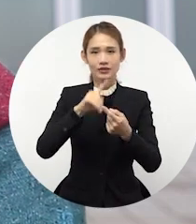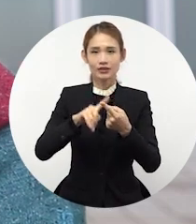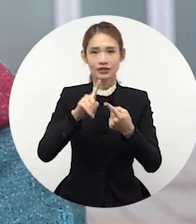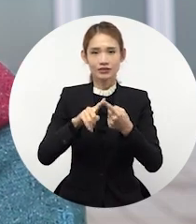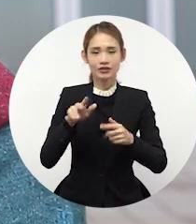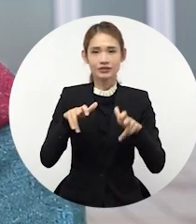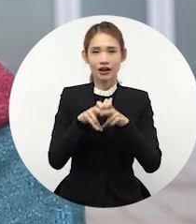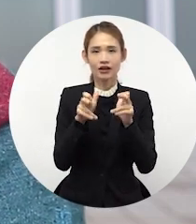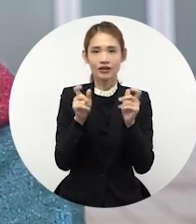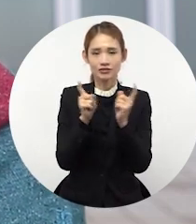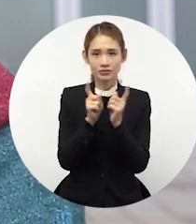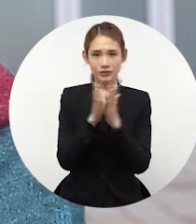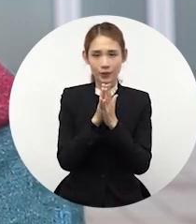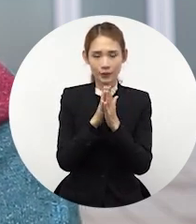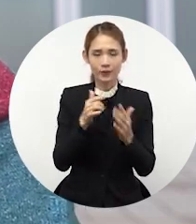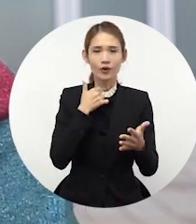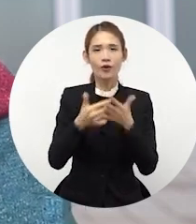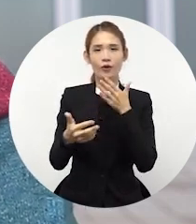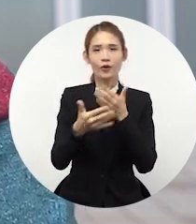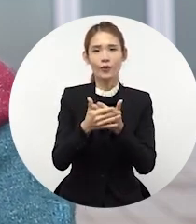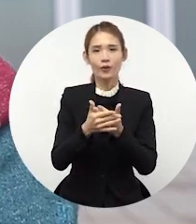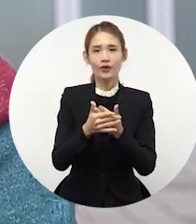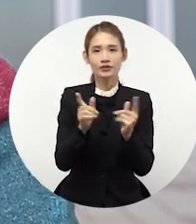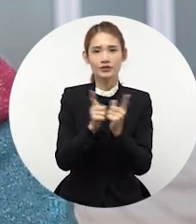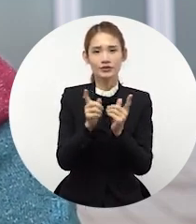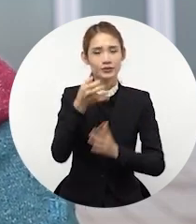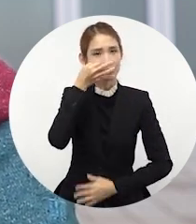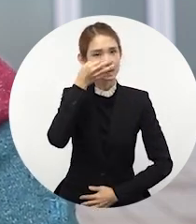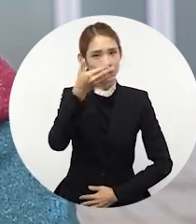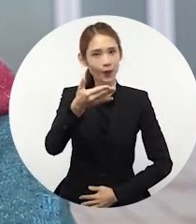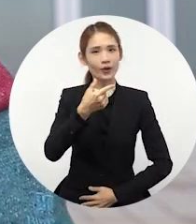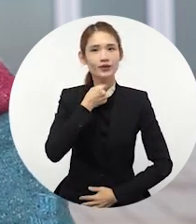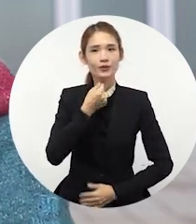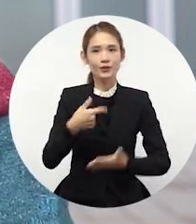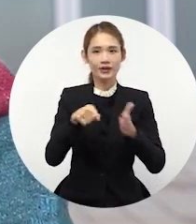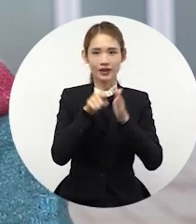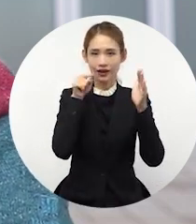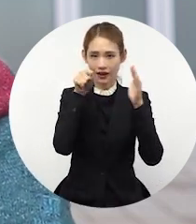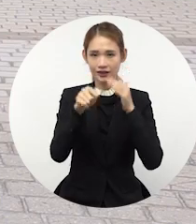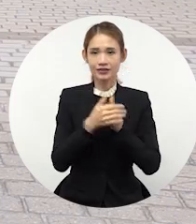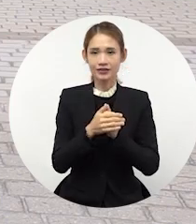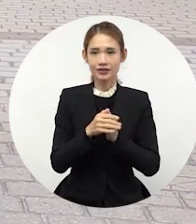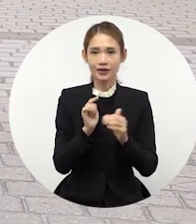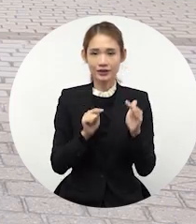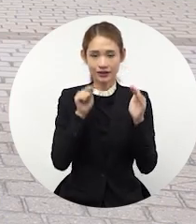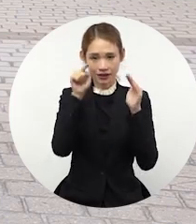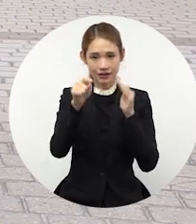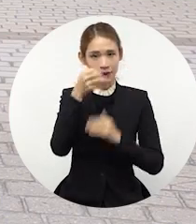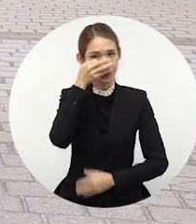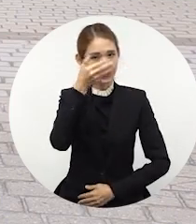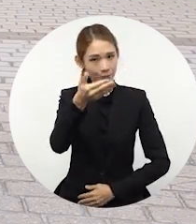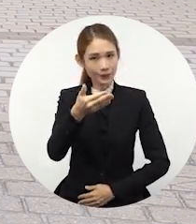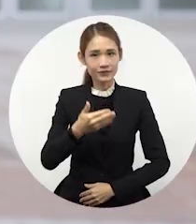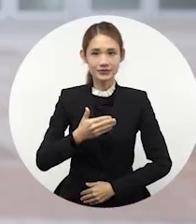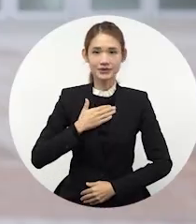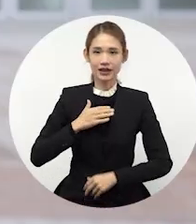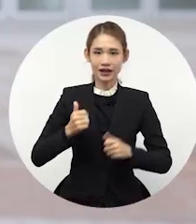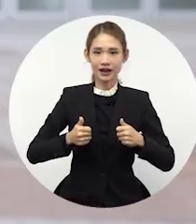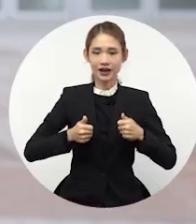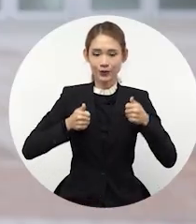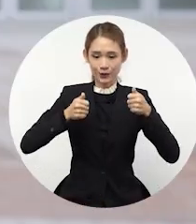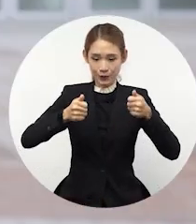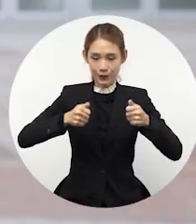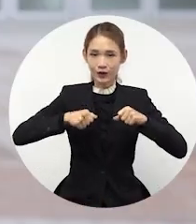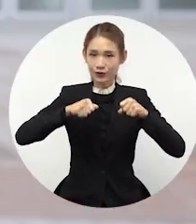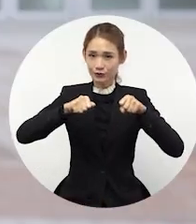장애 당사자들이 어떤 곤란한 일들을 겪게 되는지를 보여드리려고 이곳까지 찾게 됐습니다. 한번 들어가서 보여드려 볼까요, 현학 씨? 제가